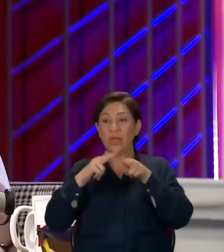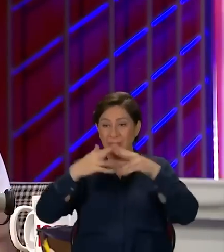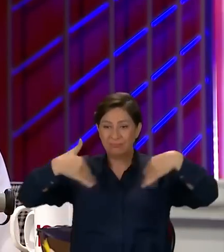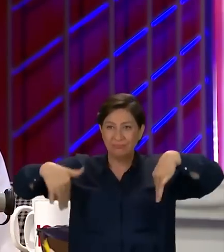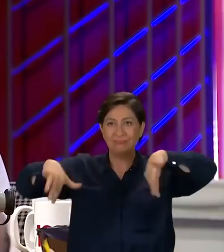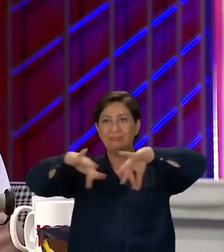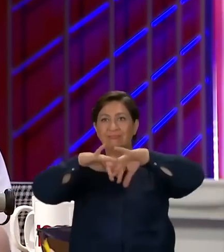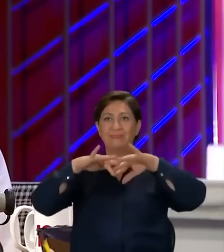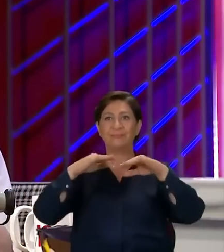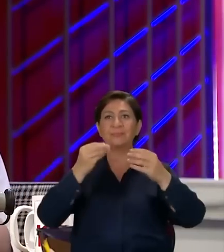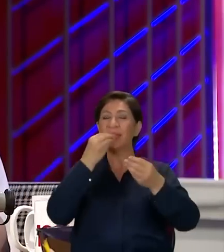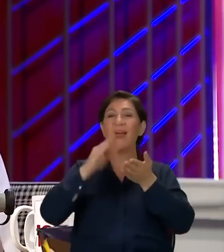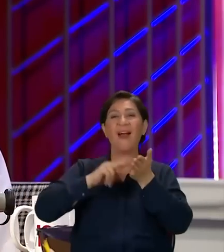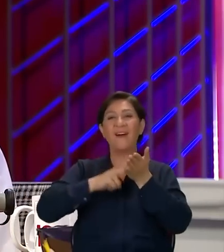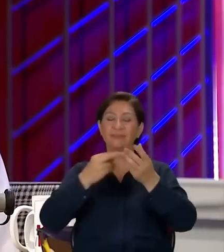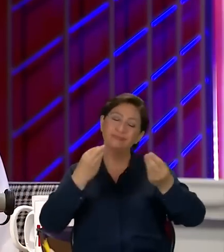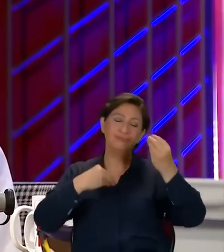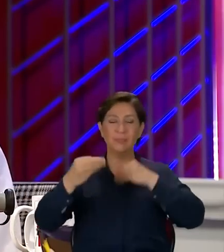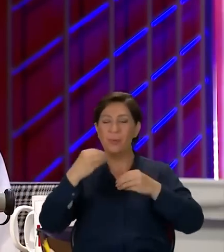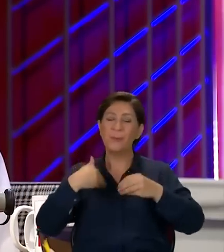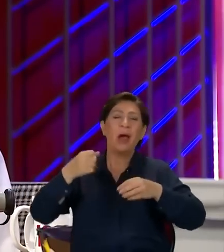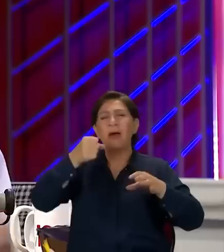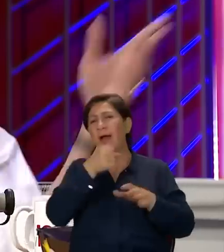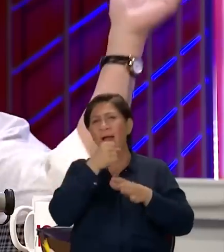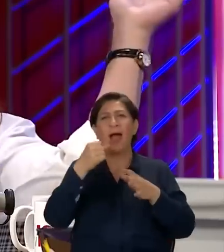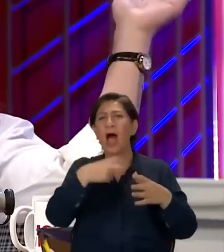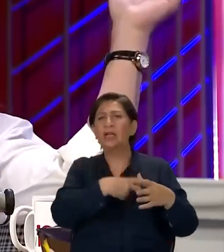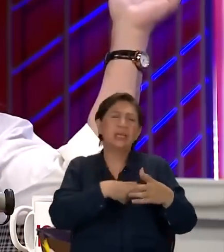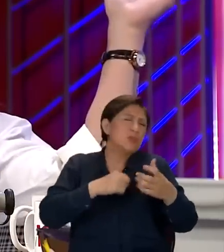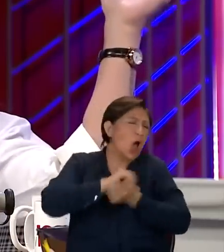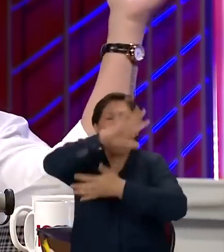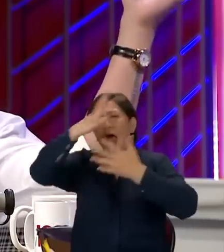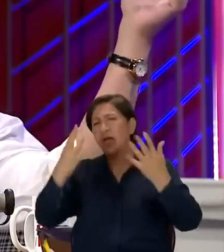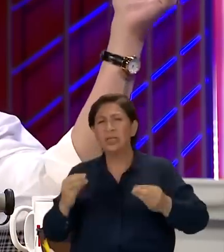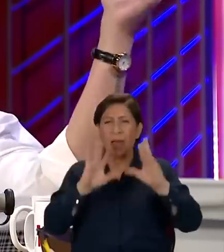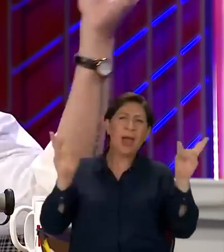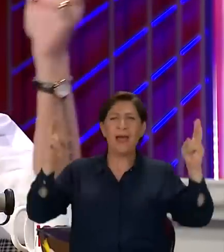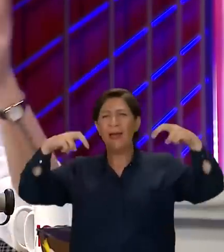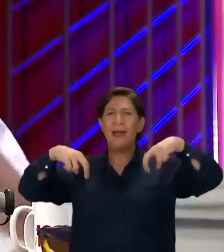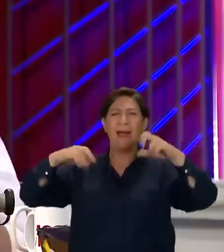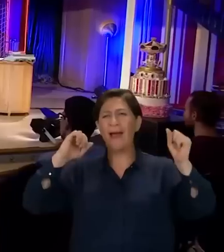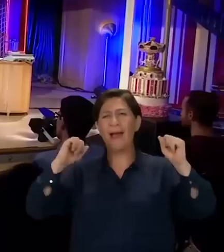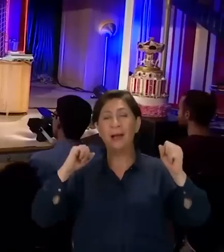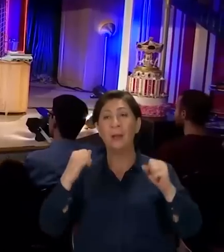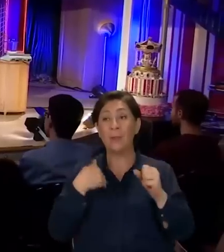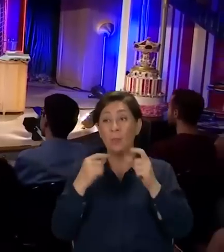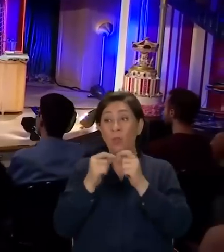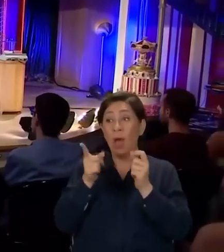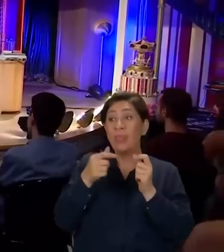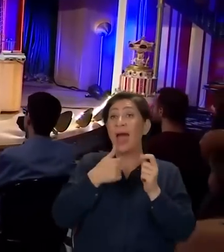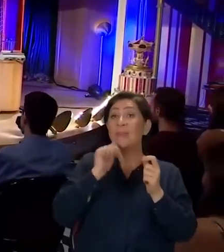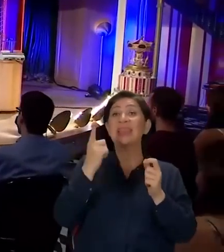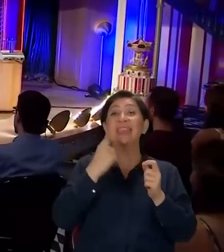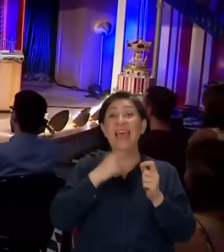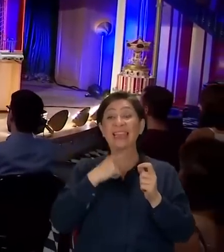hep beraber kahvaltı masasında ben girerdim şarkıya. Aşkımız Olay Olacak yerinde herkes ayağa kalkardı. Ve ben Burhan abinin o